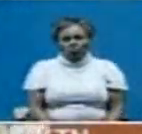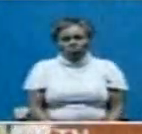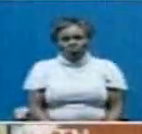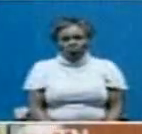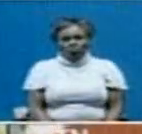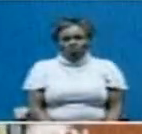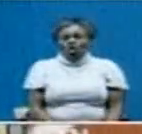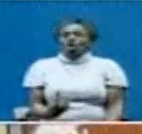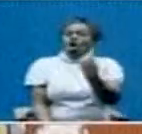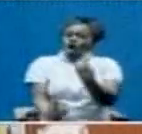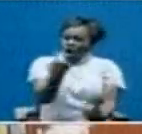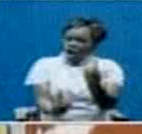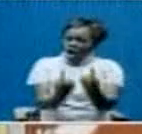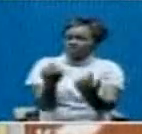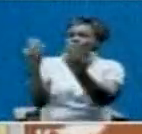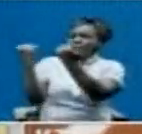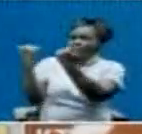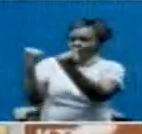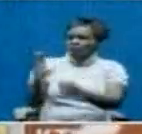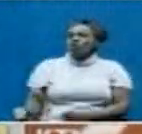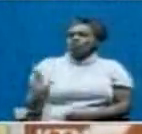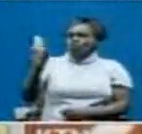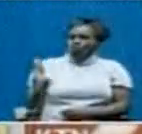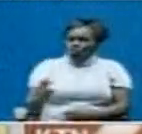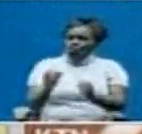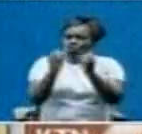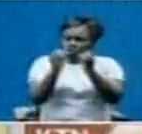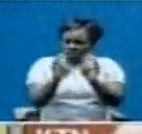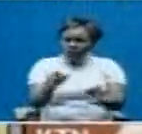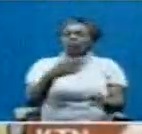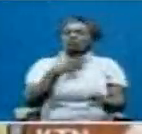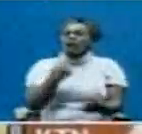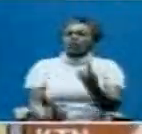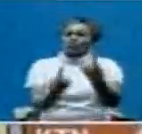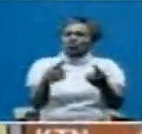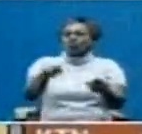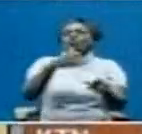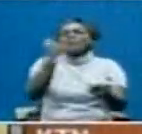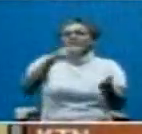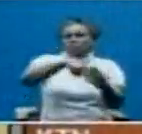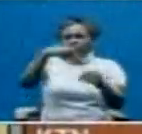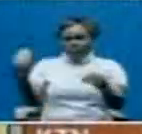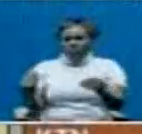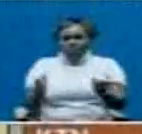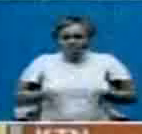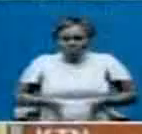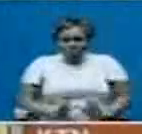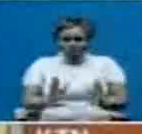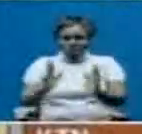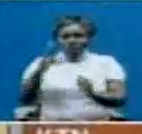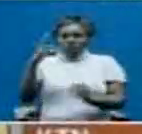Jikoni itakuwa hot. Uhuru, kama if you don't want to cook, get out of the kitchen. Alizaliwa mwaka